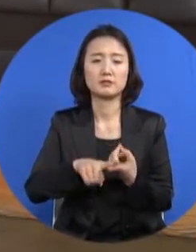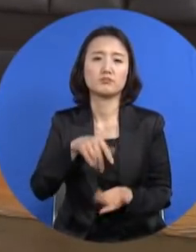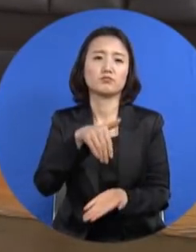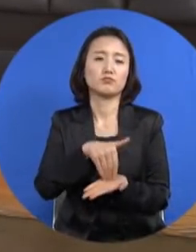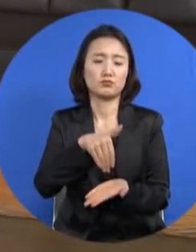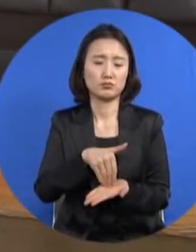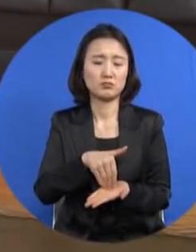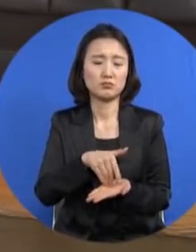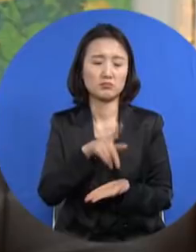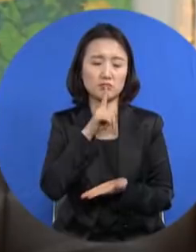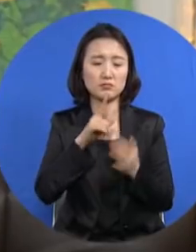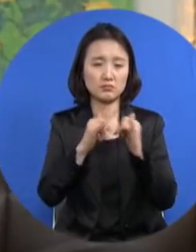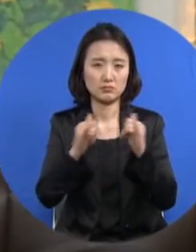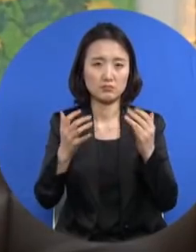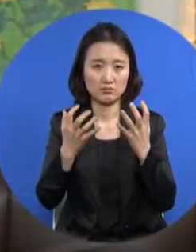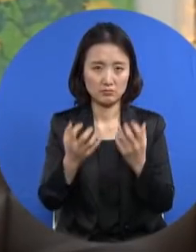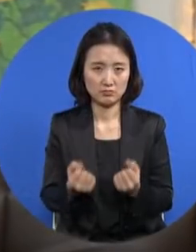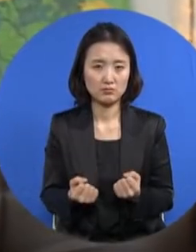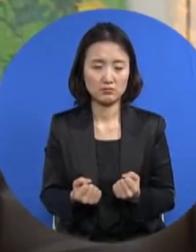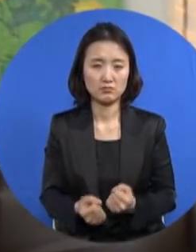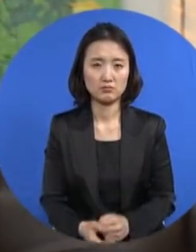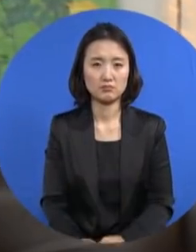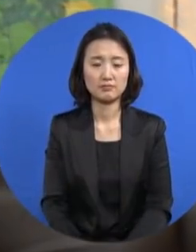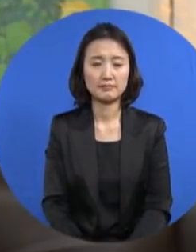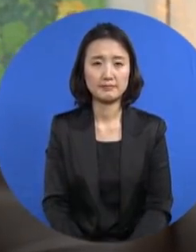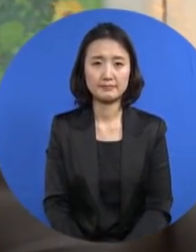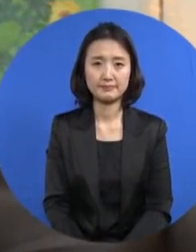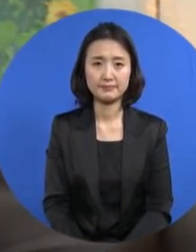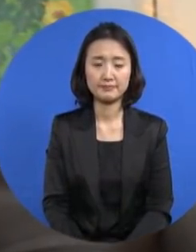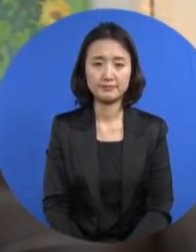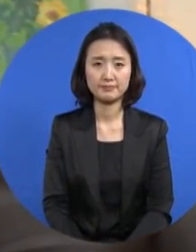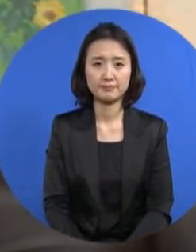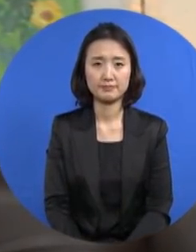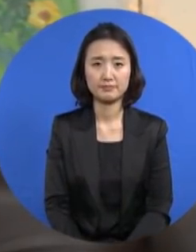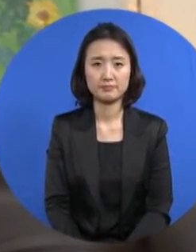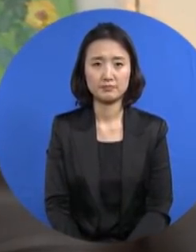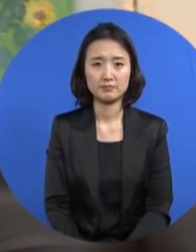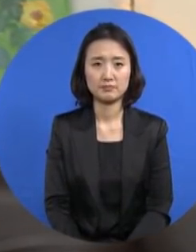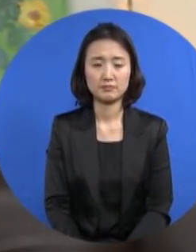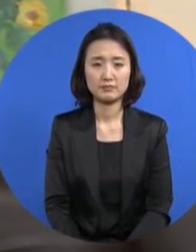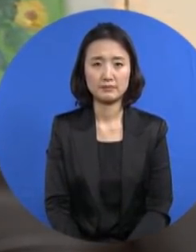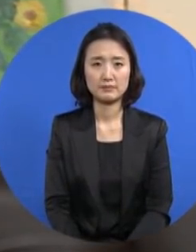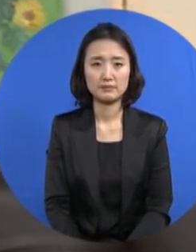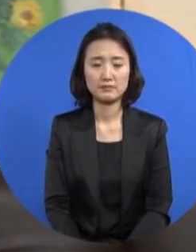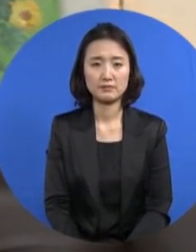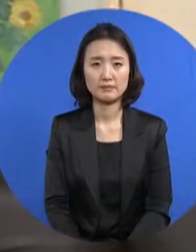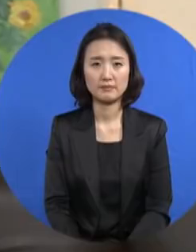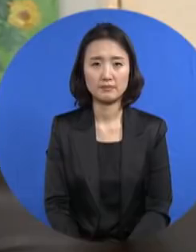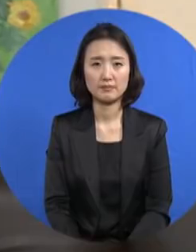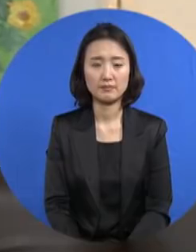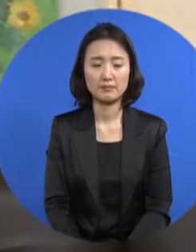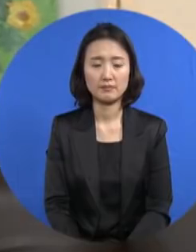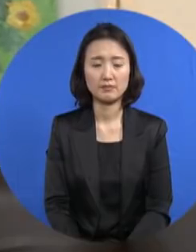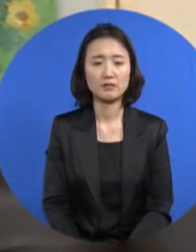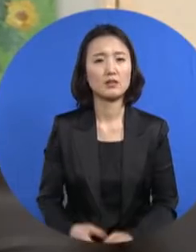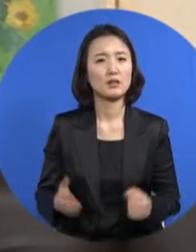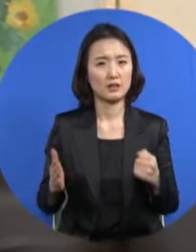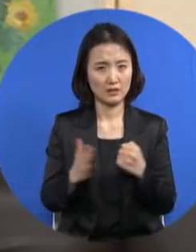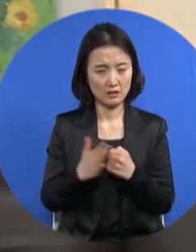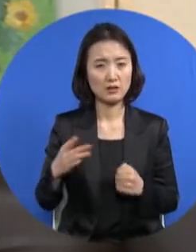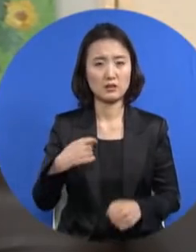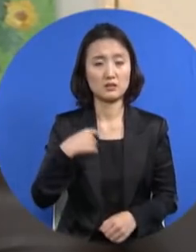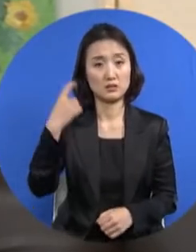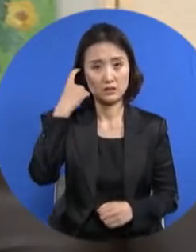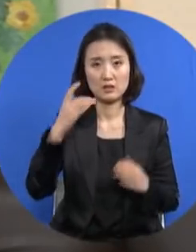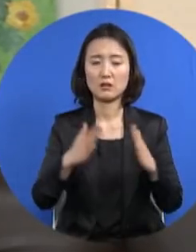일이라고 생각해요. 그래서 저는 아까 가정이 굉장히 중요한 것 같았어요. 그리고